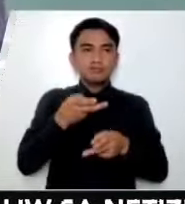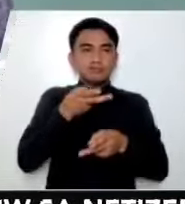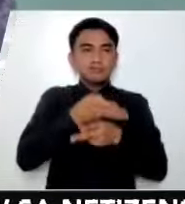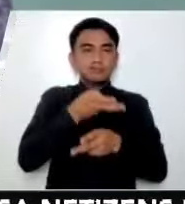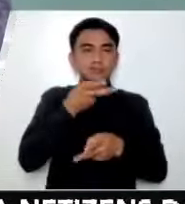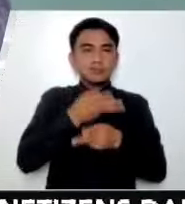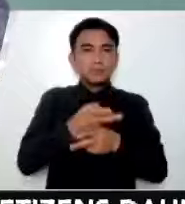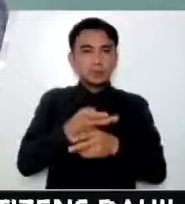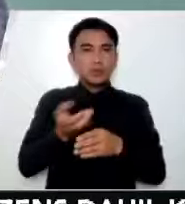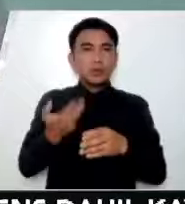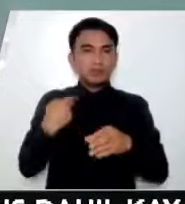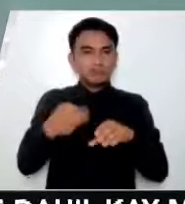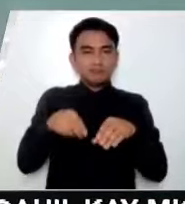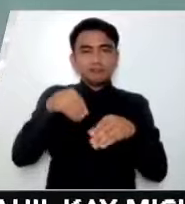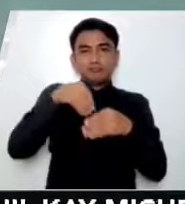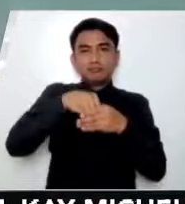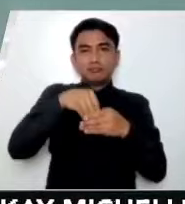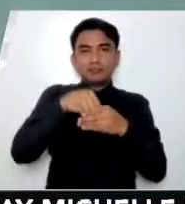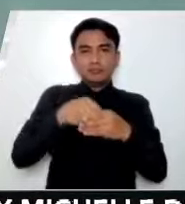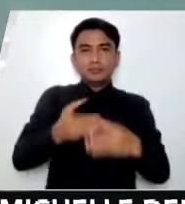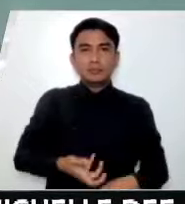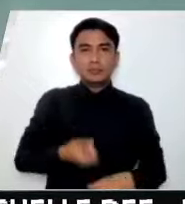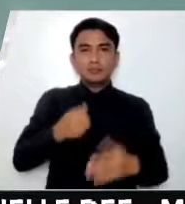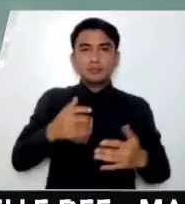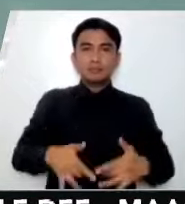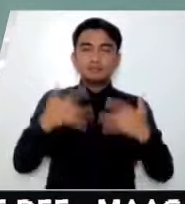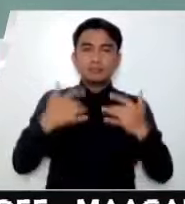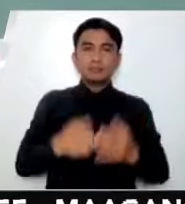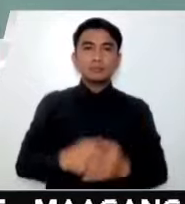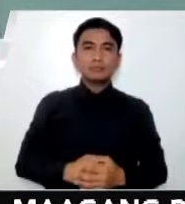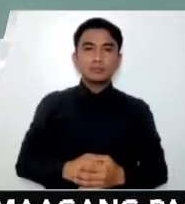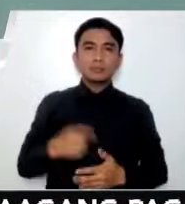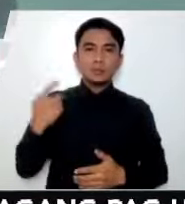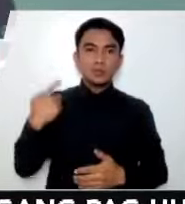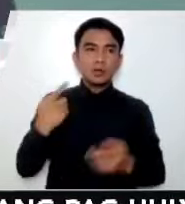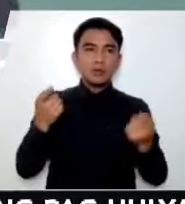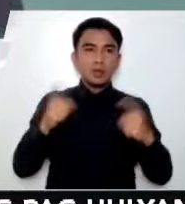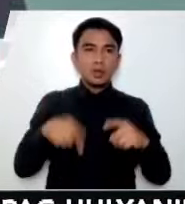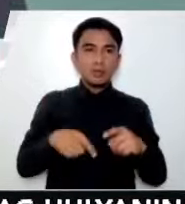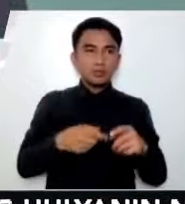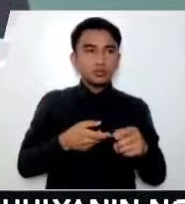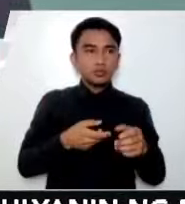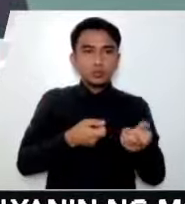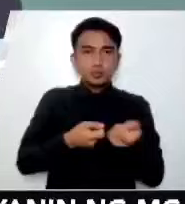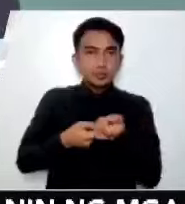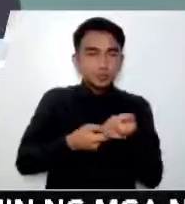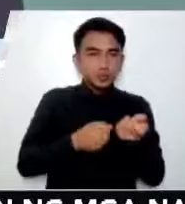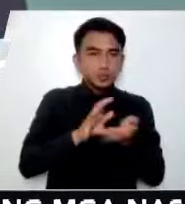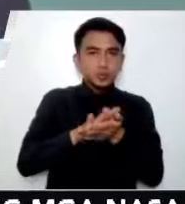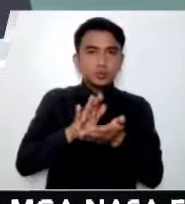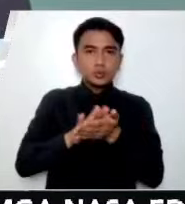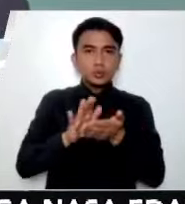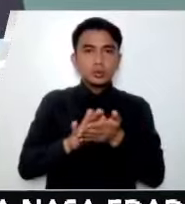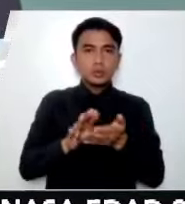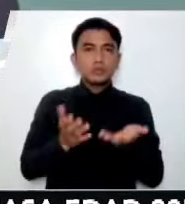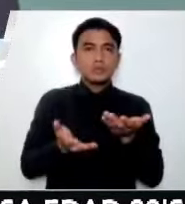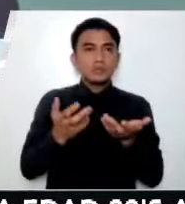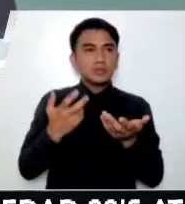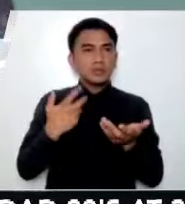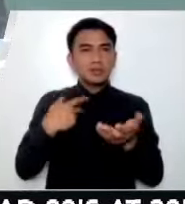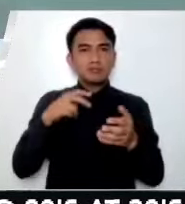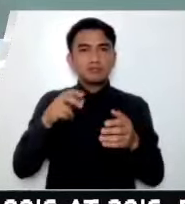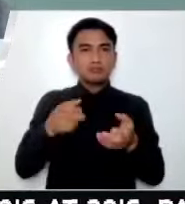kinaya ng fire extinguisher siguro tinutukan niya ng electric fan ported pusa eh baka natalo na nila or natapunan ng tubig